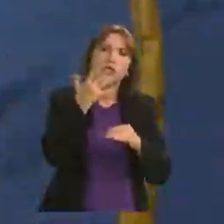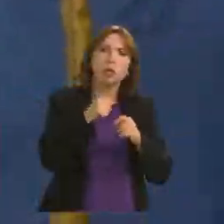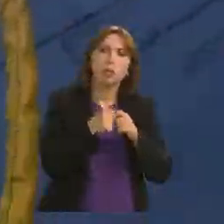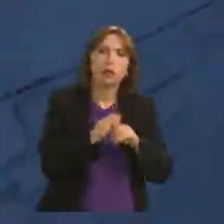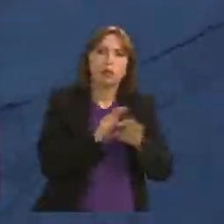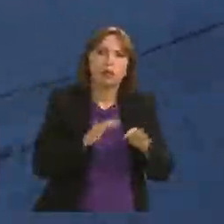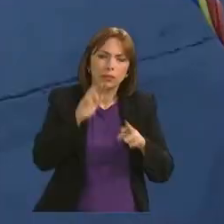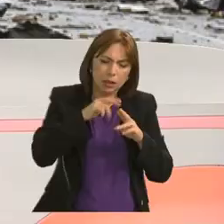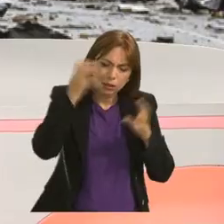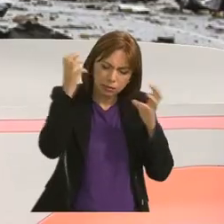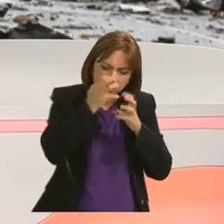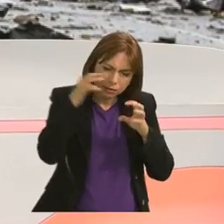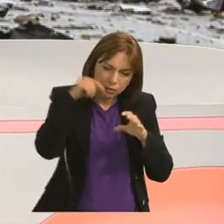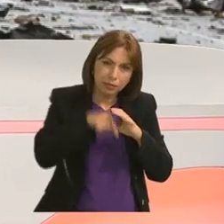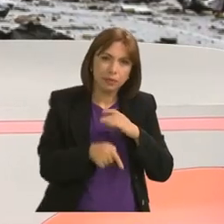metri.